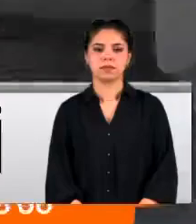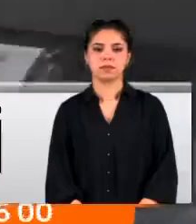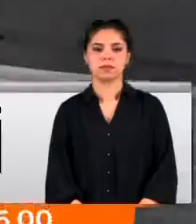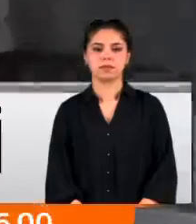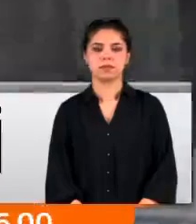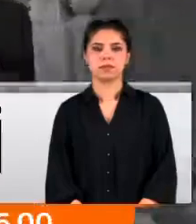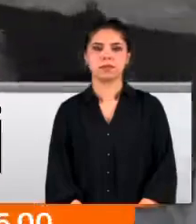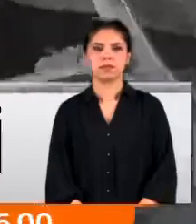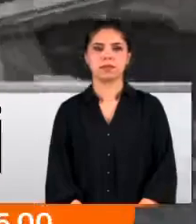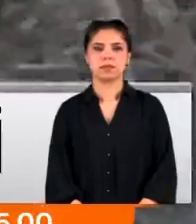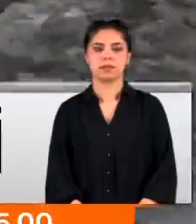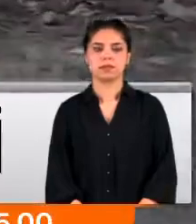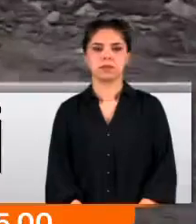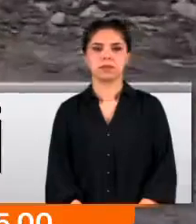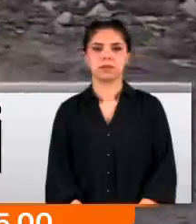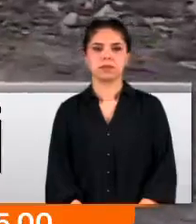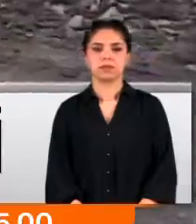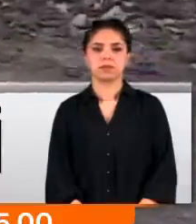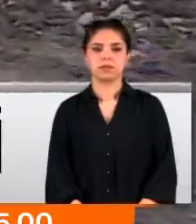Çok zor bir şey yani, anlatılmaz.